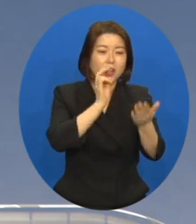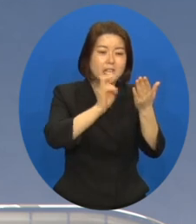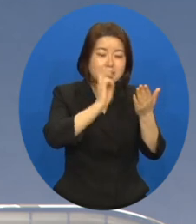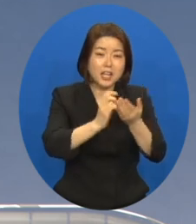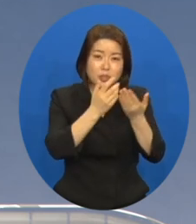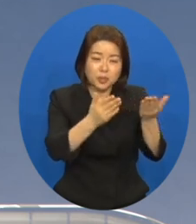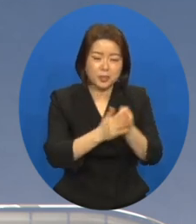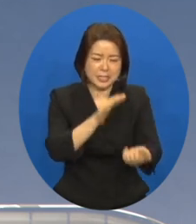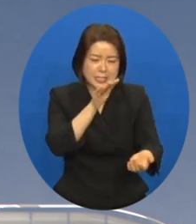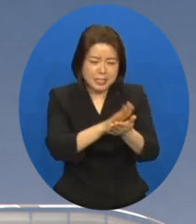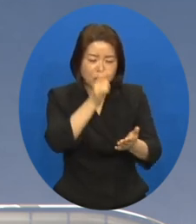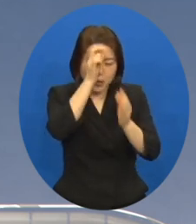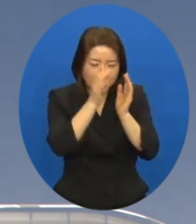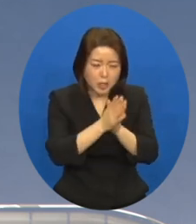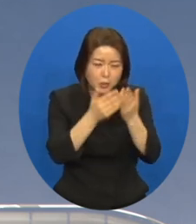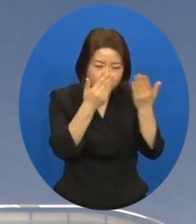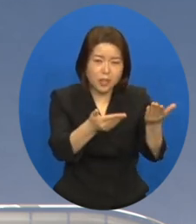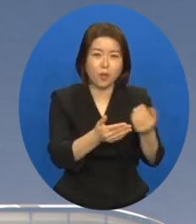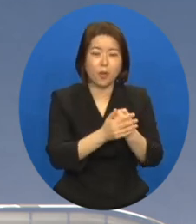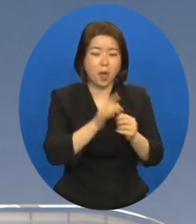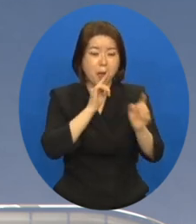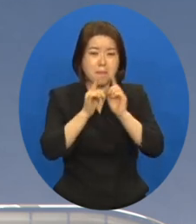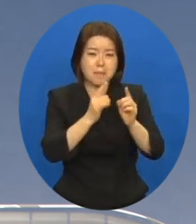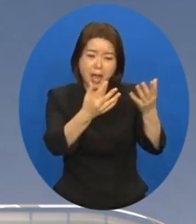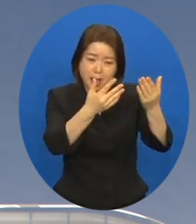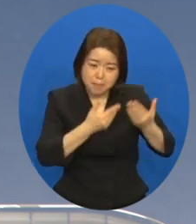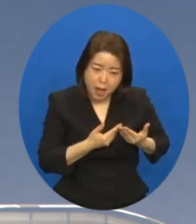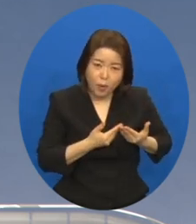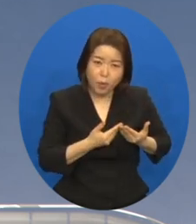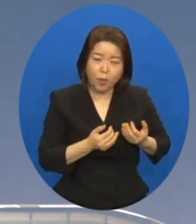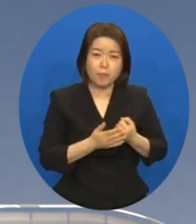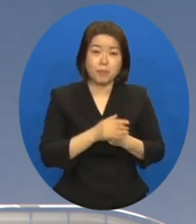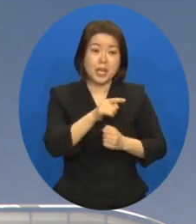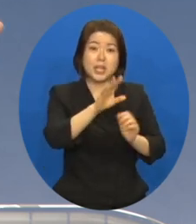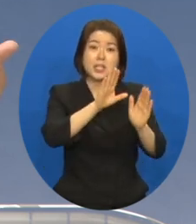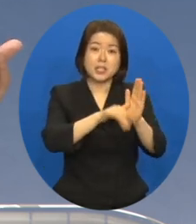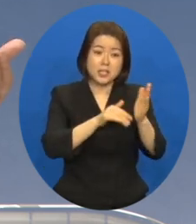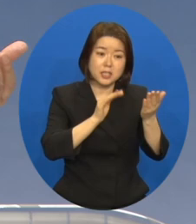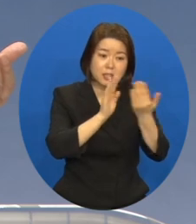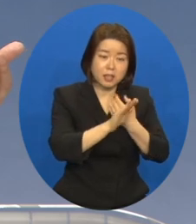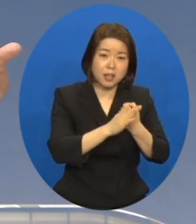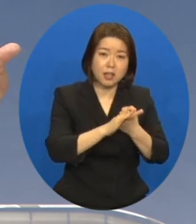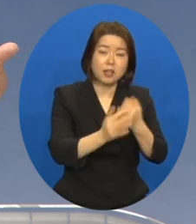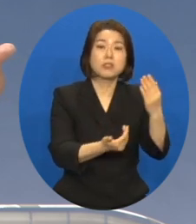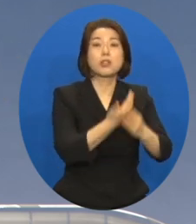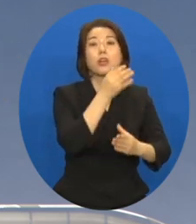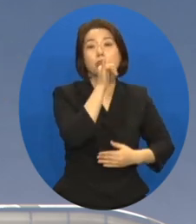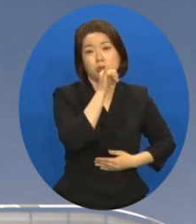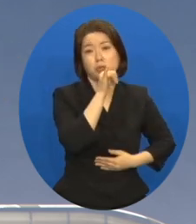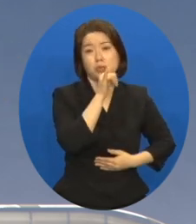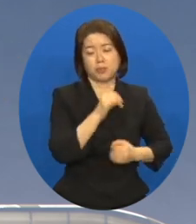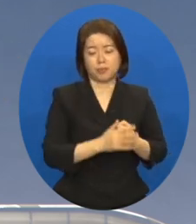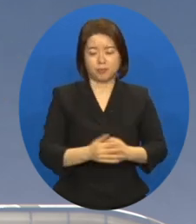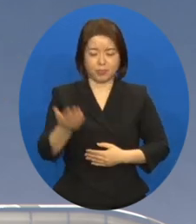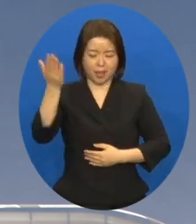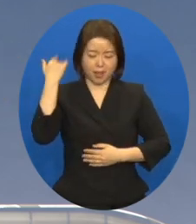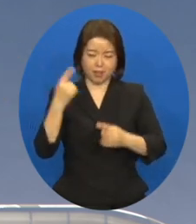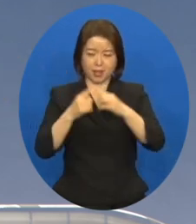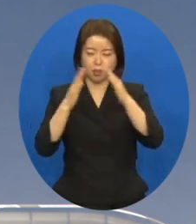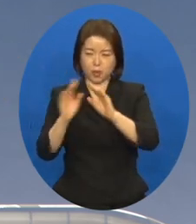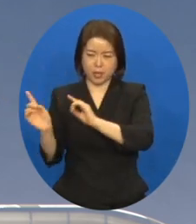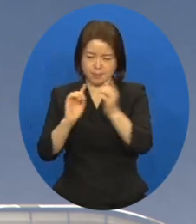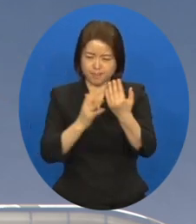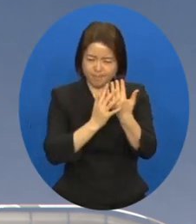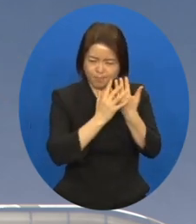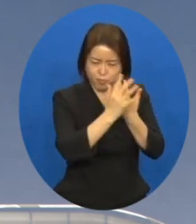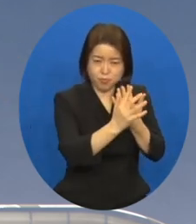찬송하고 뜨겁게 기도하고 말씀을 받고 그때 일어났었어요. 그동안 교회 부흥